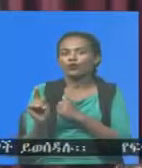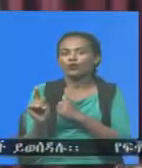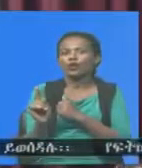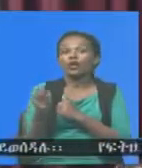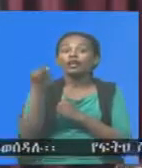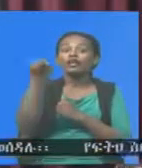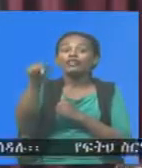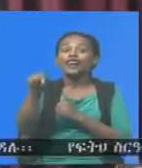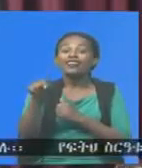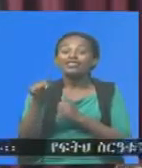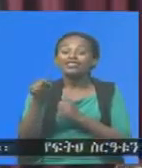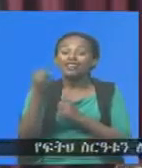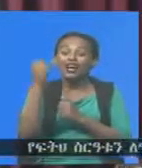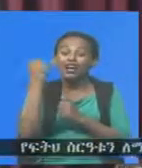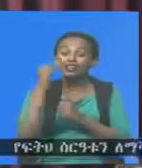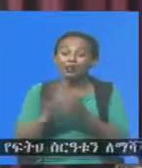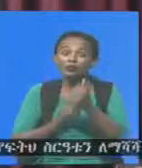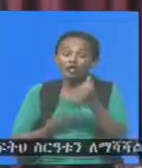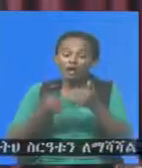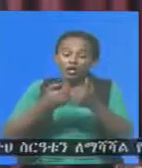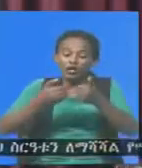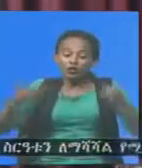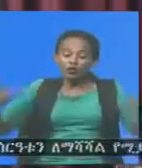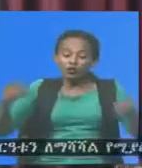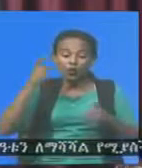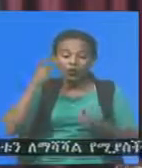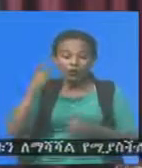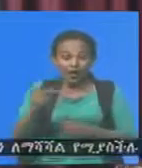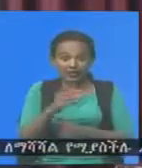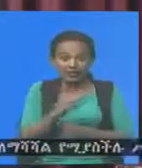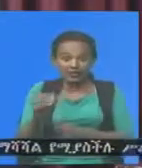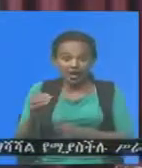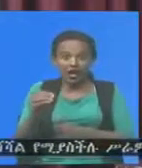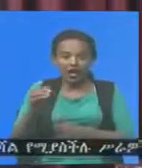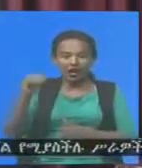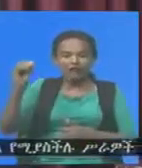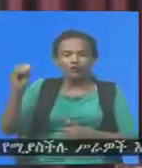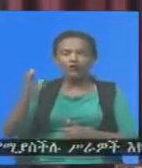ያን ስፖርት ብቻ ለይቶ ማየት እና ማራገብ